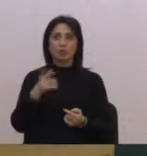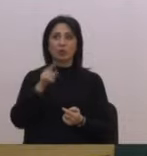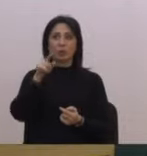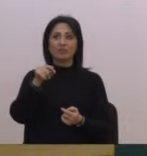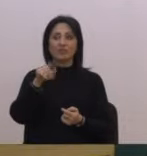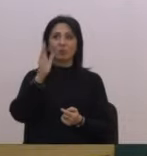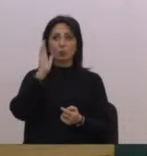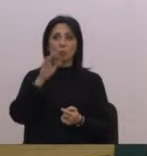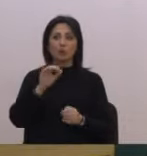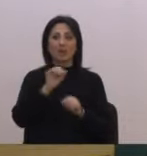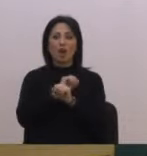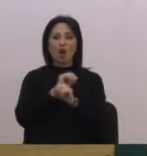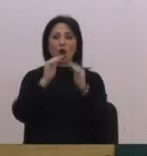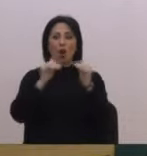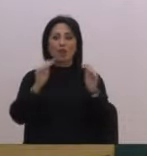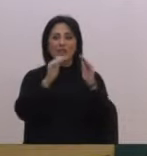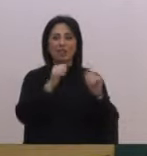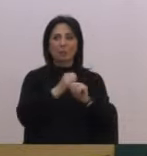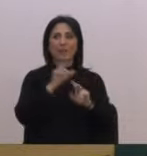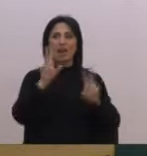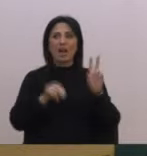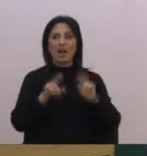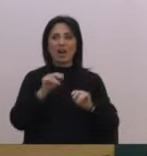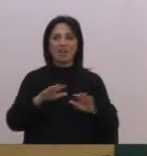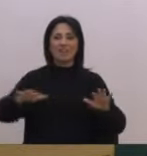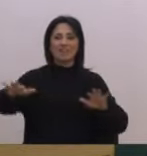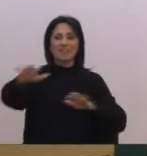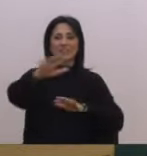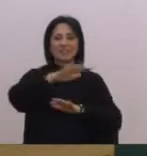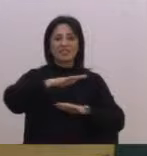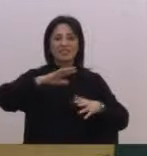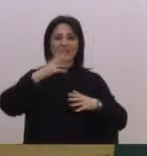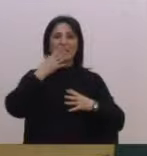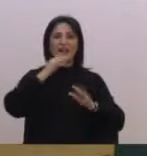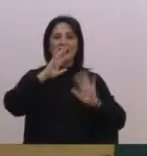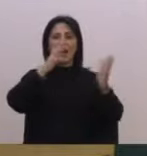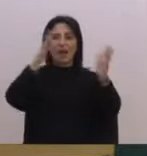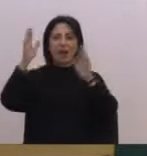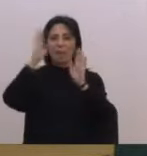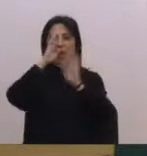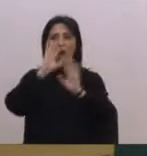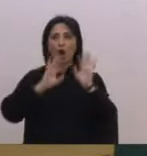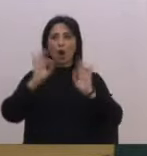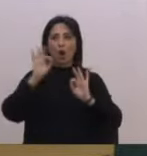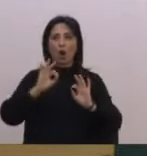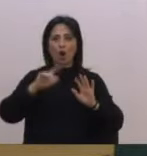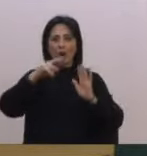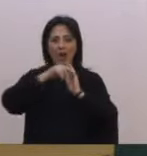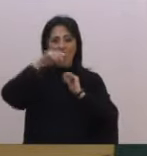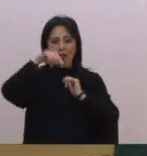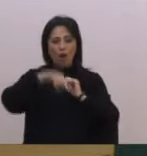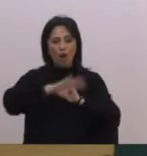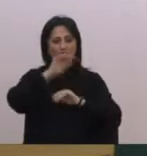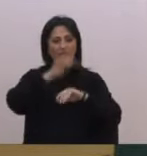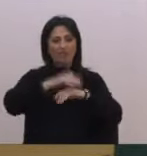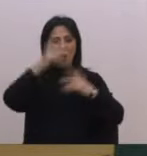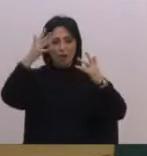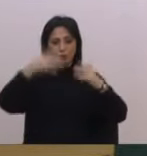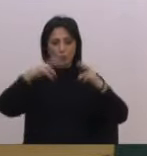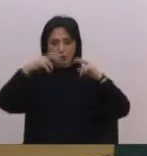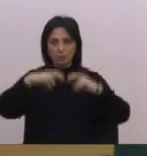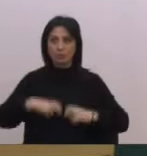ჩაიდგას კოტეჯები, გათვალისწინებული იყოს სივრცე, ლანდშაფტი, ეკოლოგია, გეოლოგია, ყველა ფაქტორი.